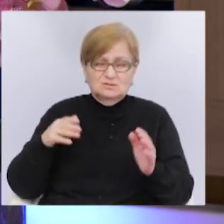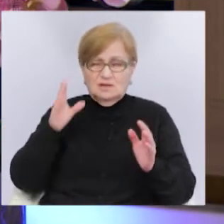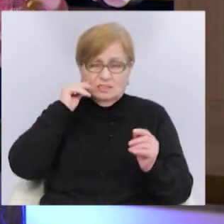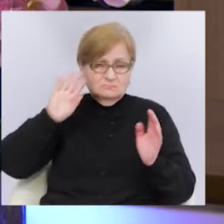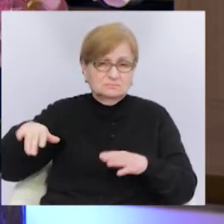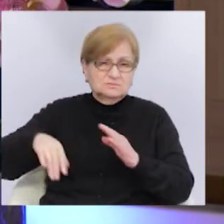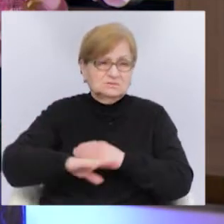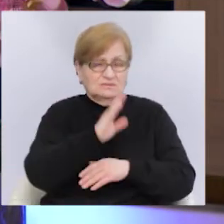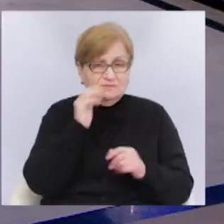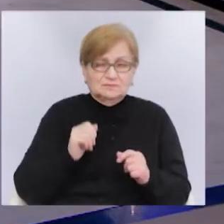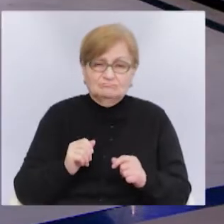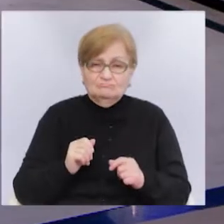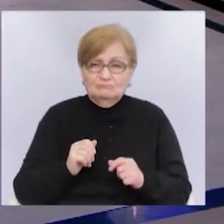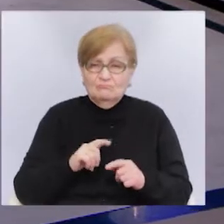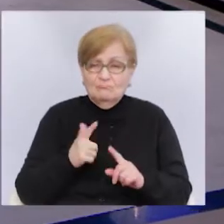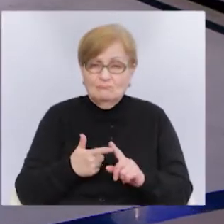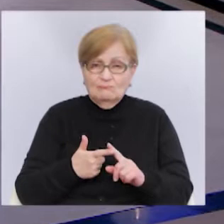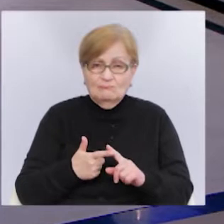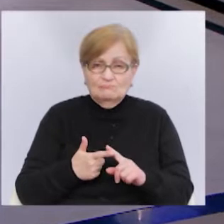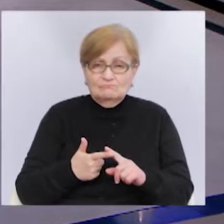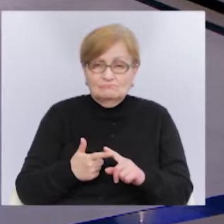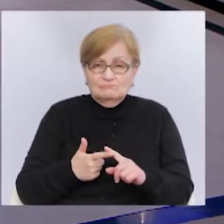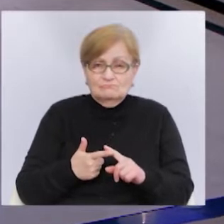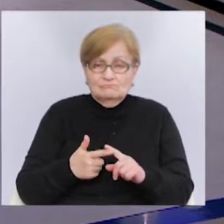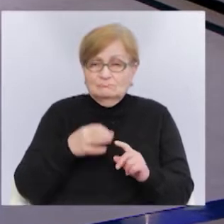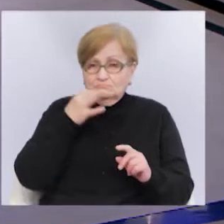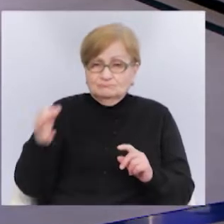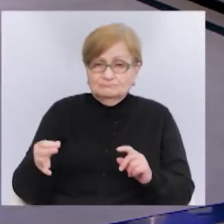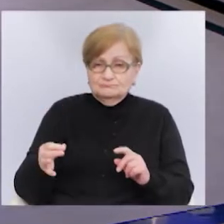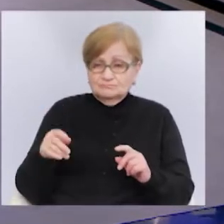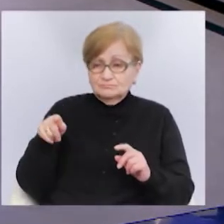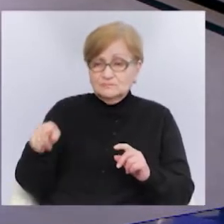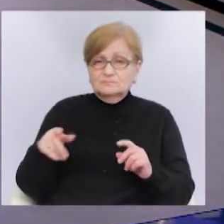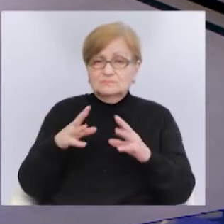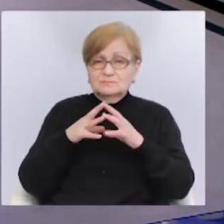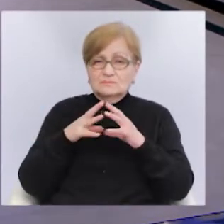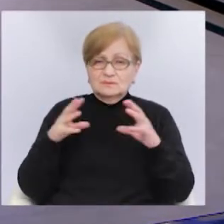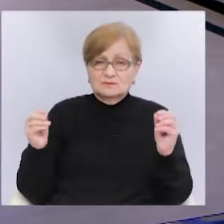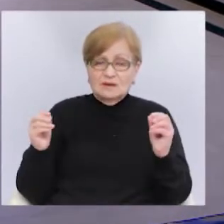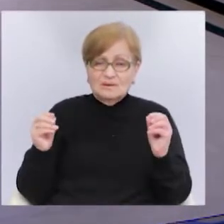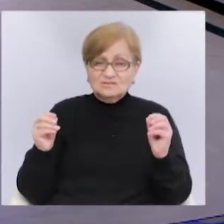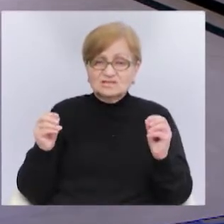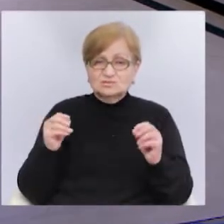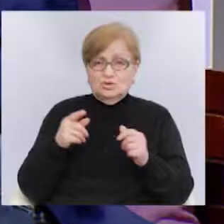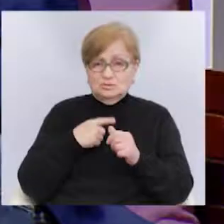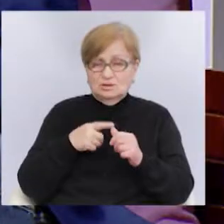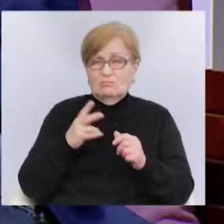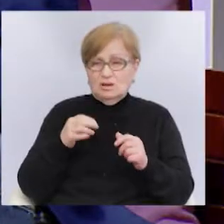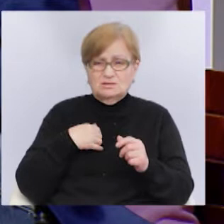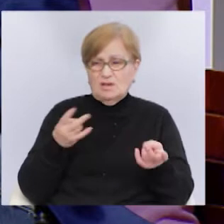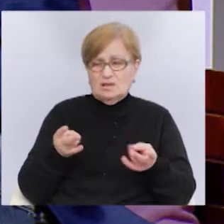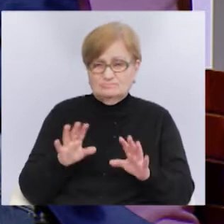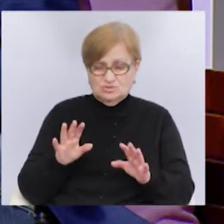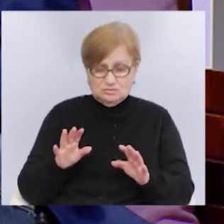იქით, რაც გჭირდებათ. მეორე სცენარია, რომ ეუბნება, ეს არის ბადრიჯანი, მაგრამ არ გჭირდება. ანუ, ნუ